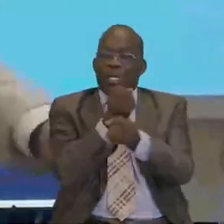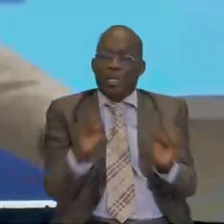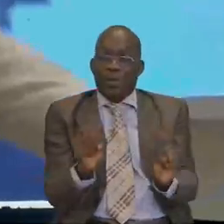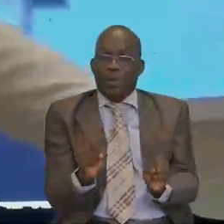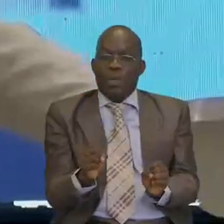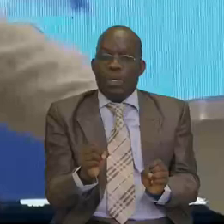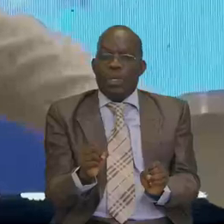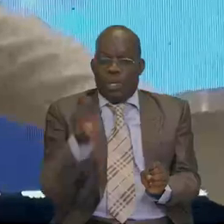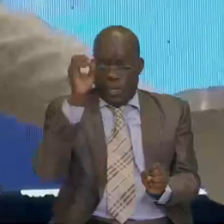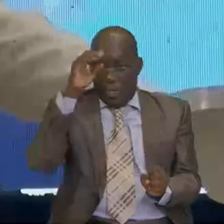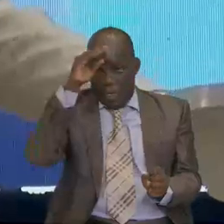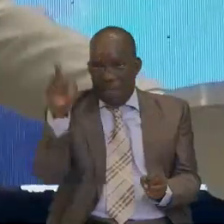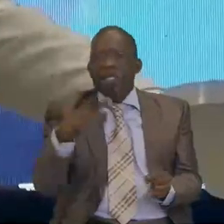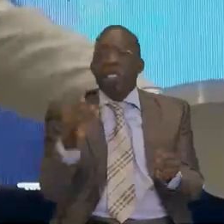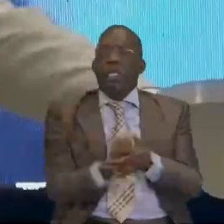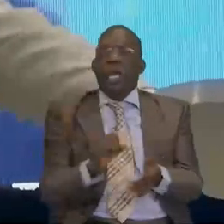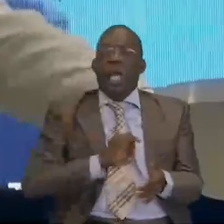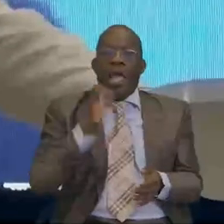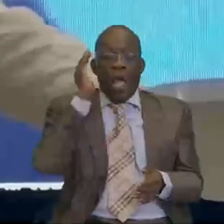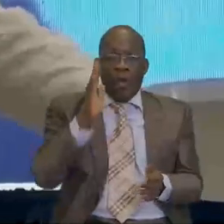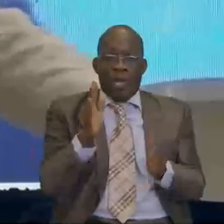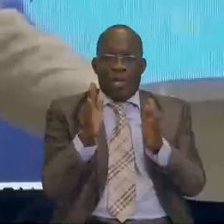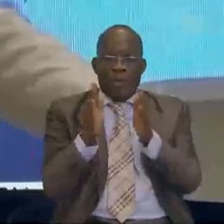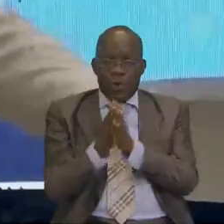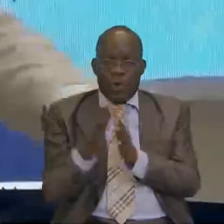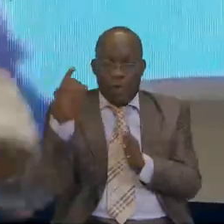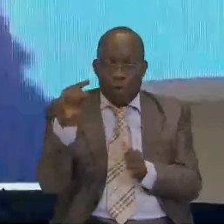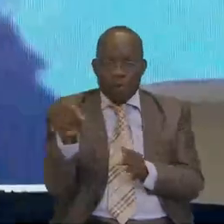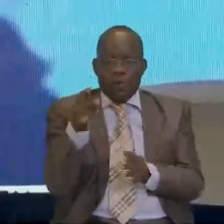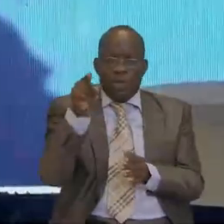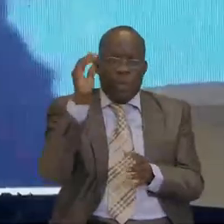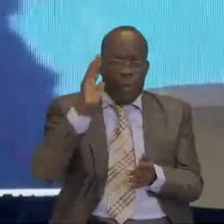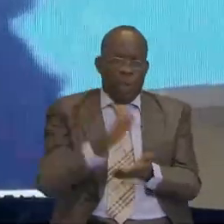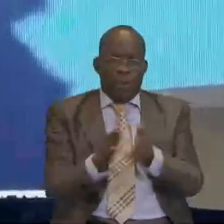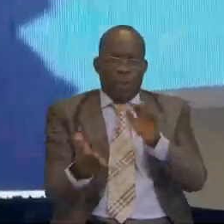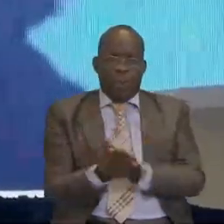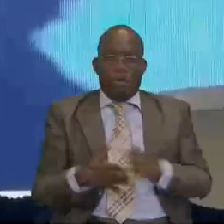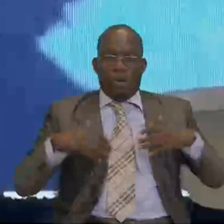Il répète tel que j'ai. Il dit, je vais prier pour vous maintenant. Et vous serez guéris.